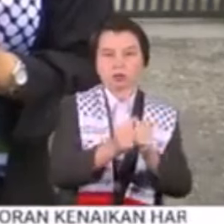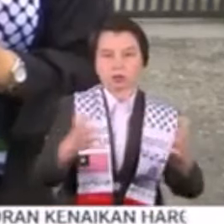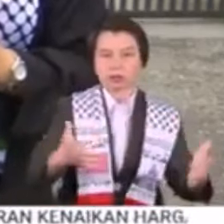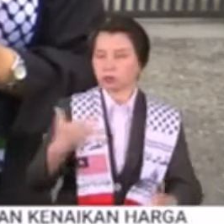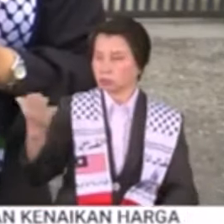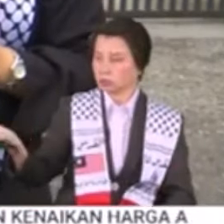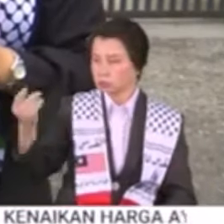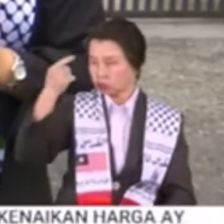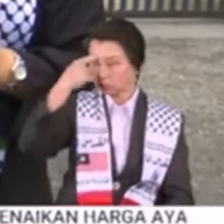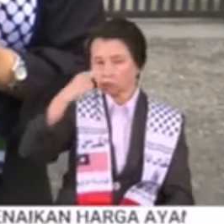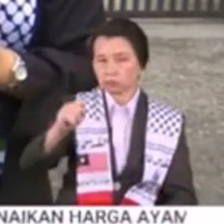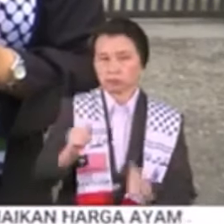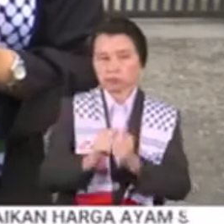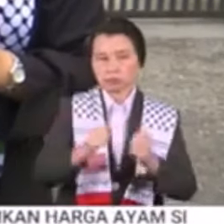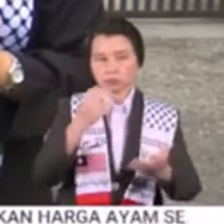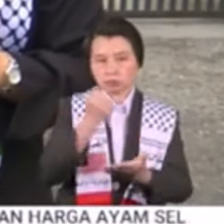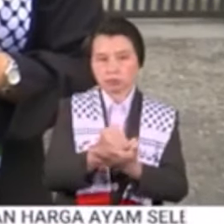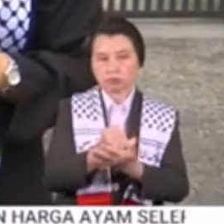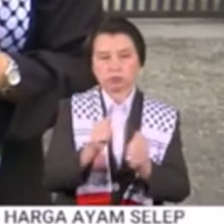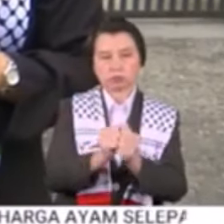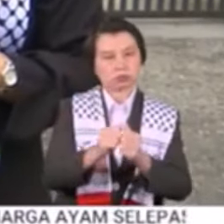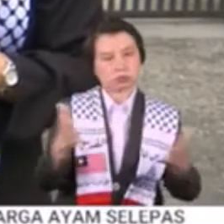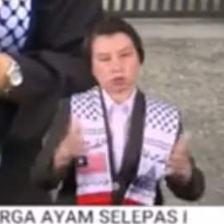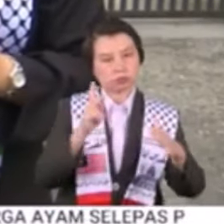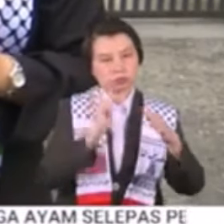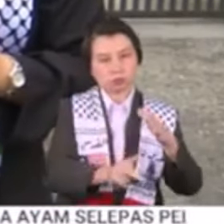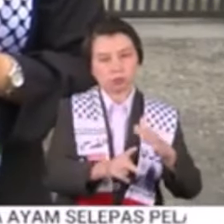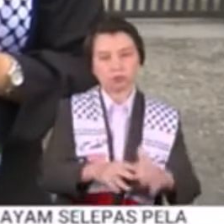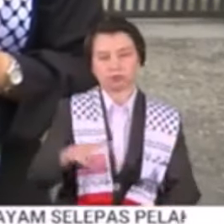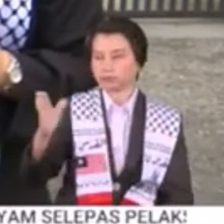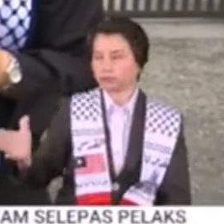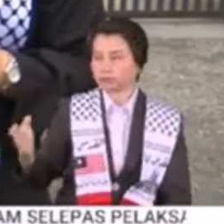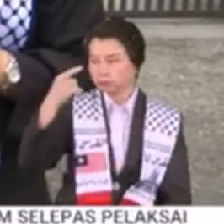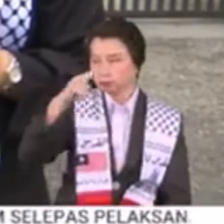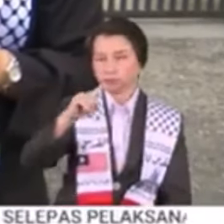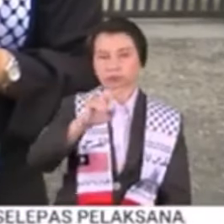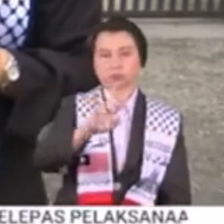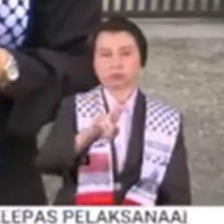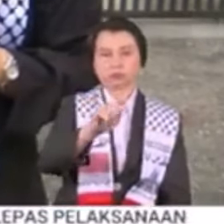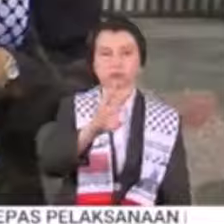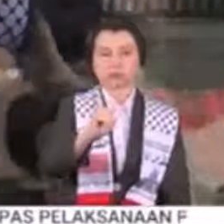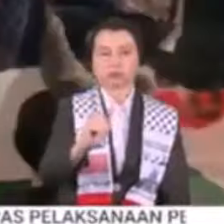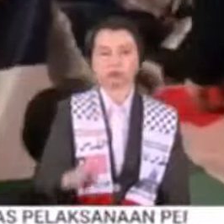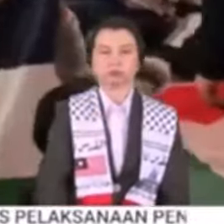darah, tanpa keganasan, tanpa pembunuhan. Lailah Kadir, RTM.